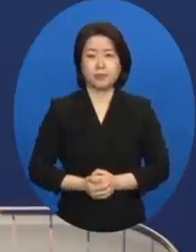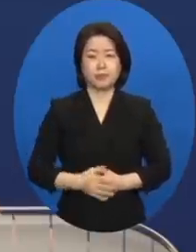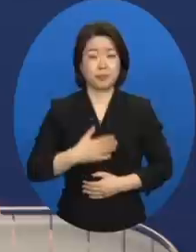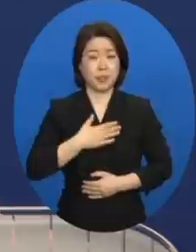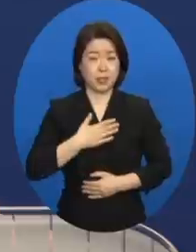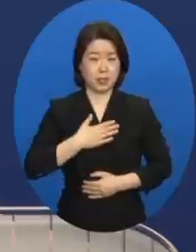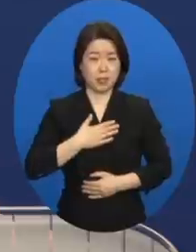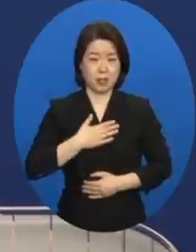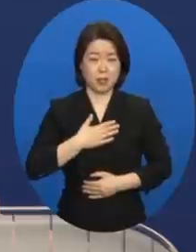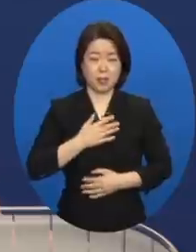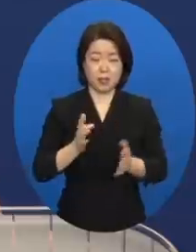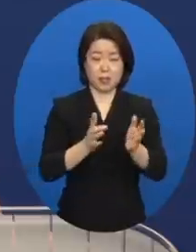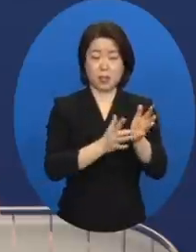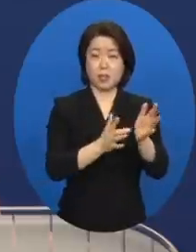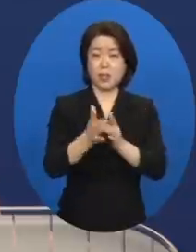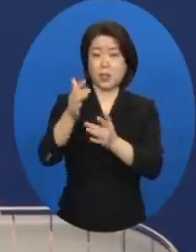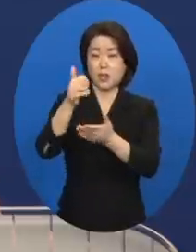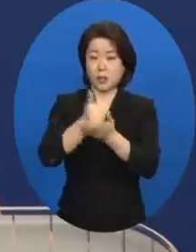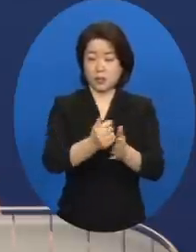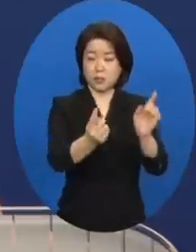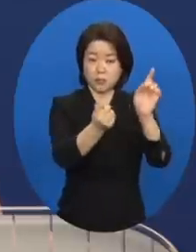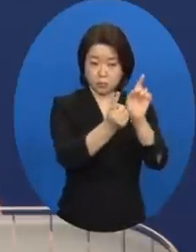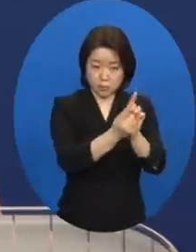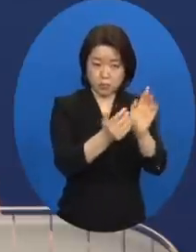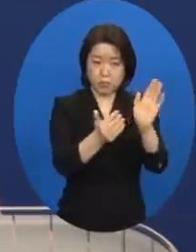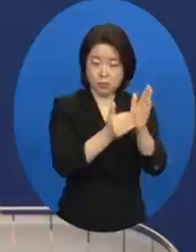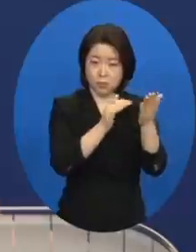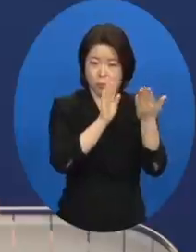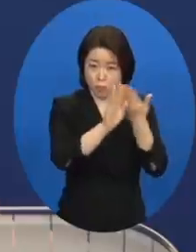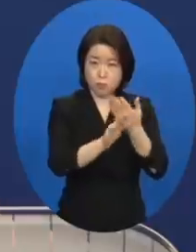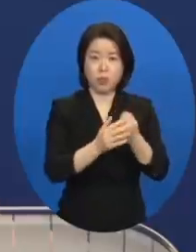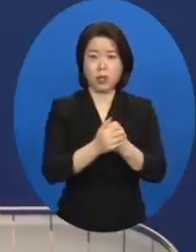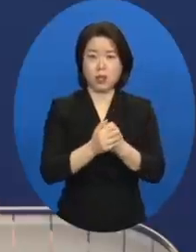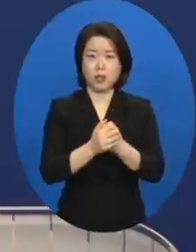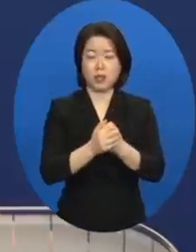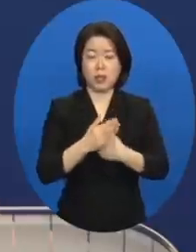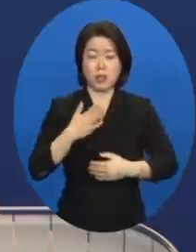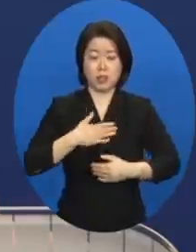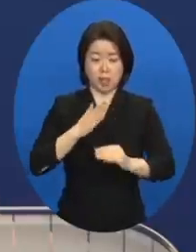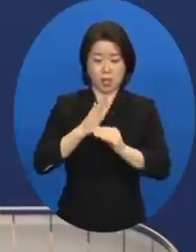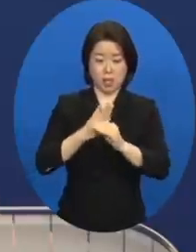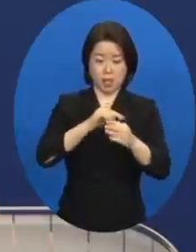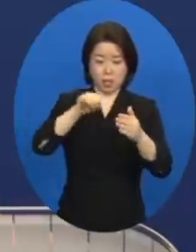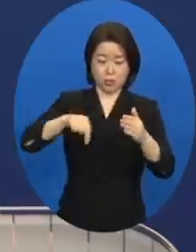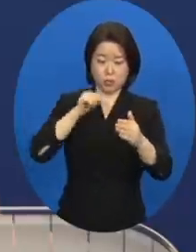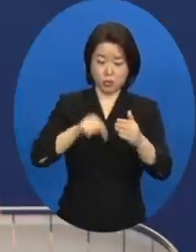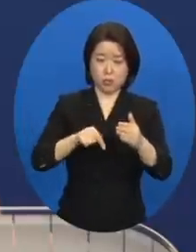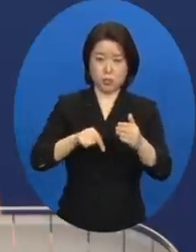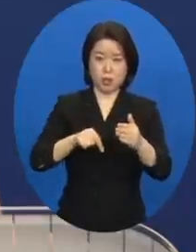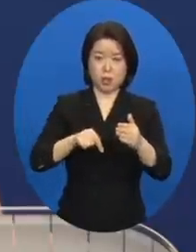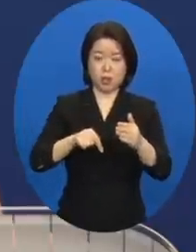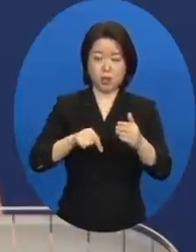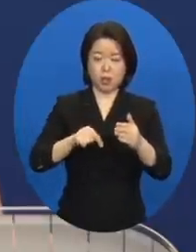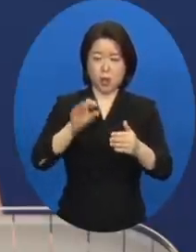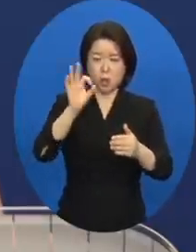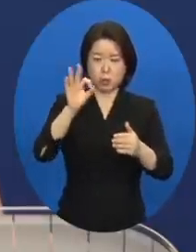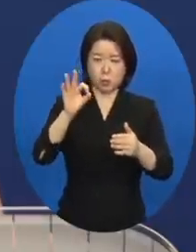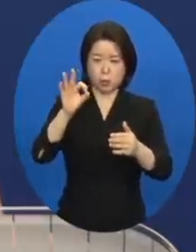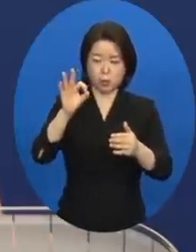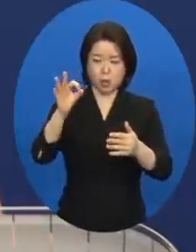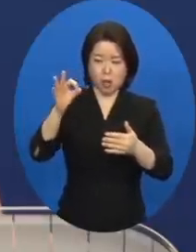제가 예수님 말고 내 중심에 돈이